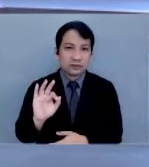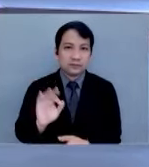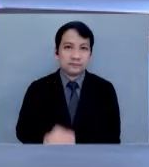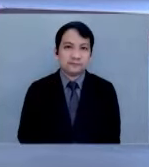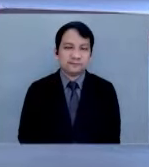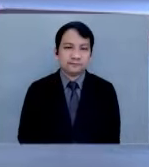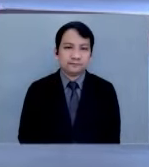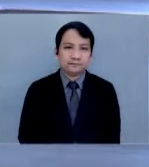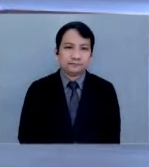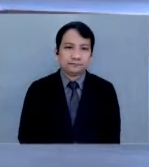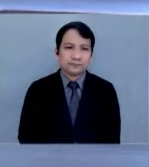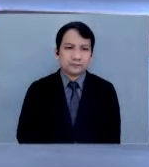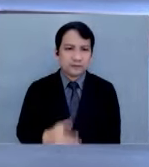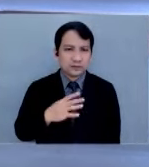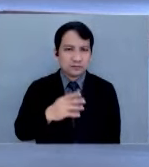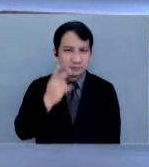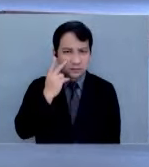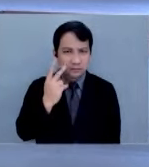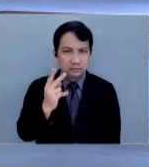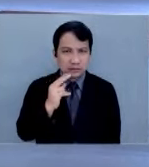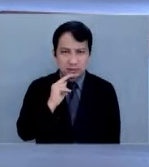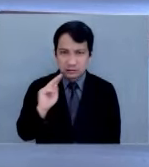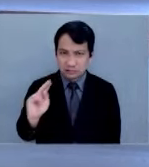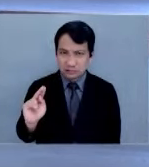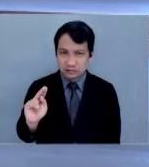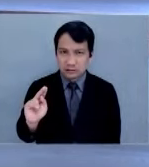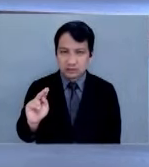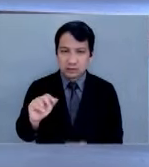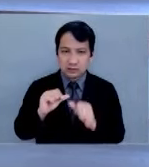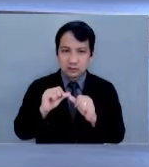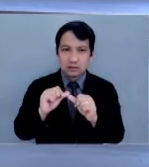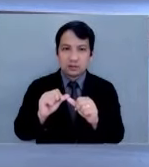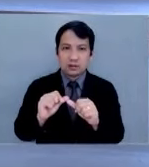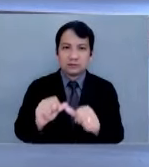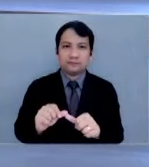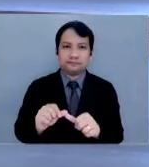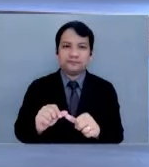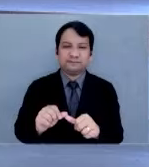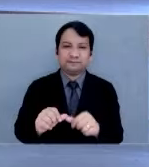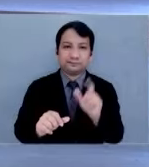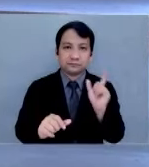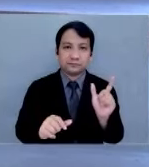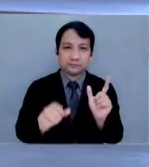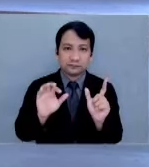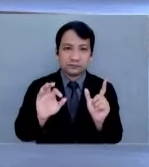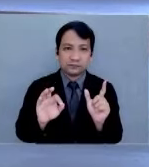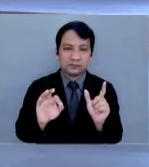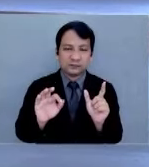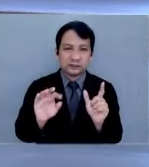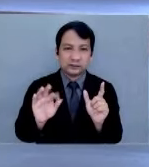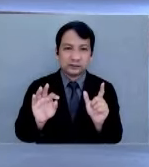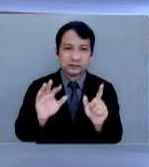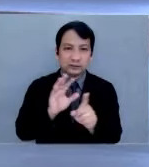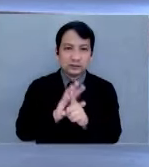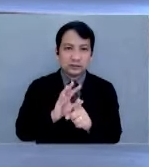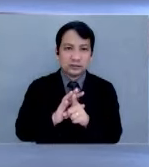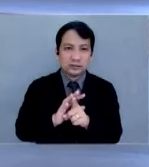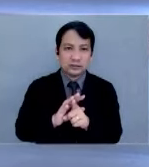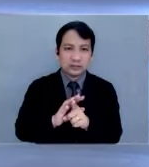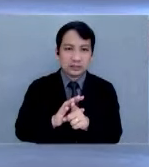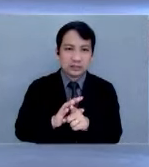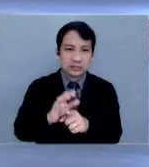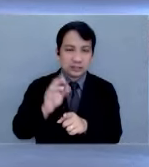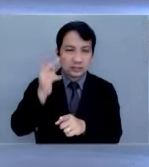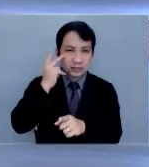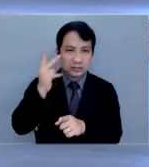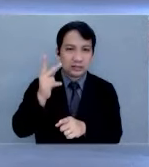Tas umuugong ang mga bali-balitang matutuloy na ang sequel ng 2019 blockbuster Kathryn film na Hello